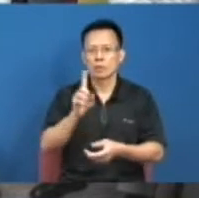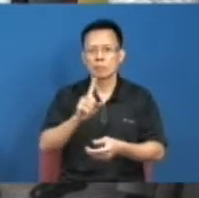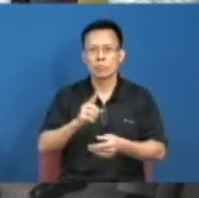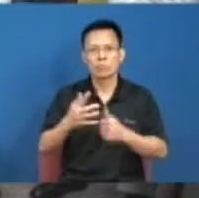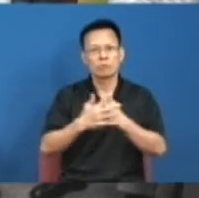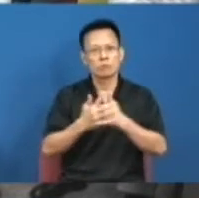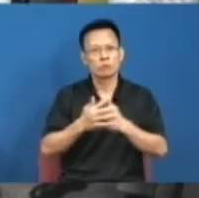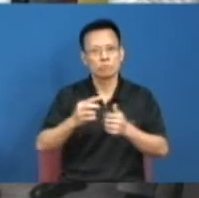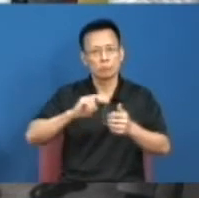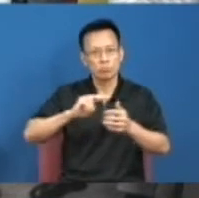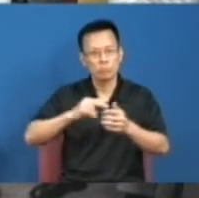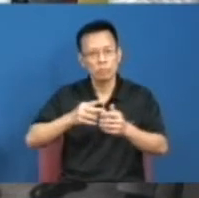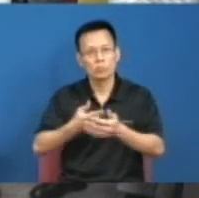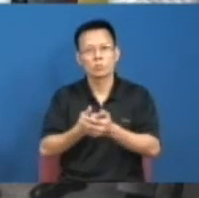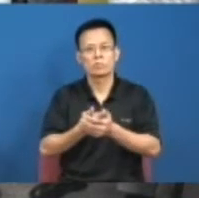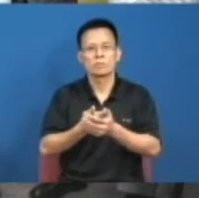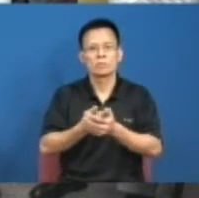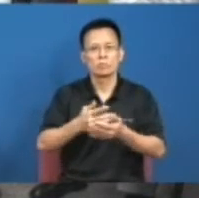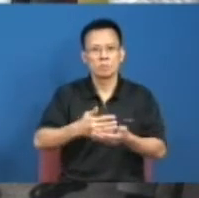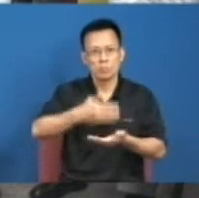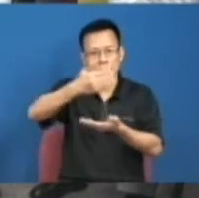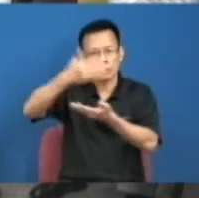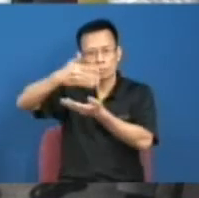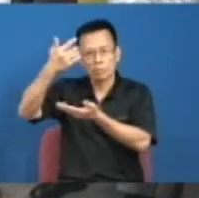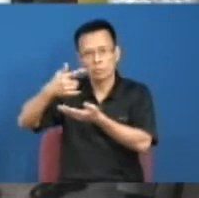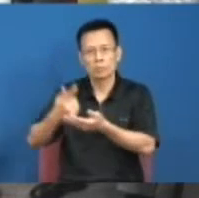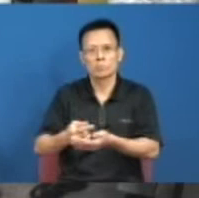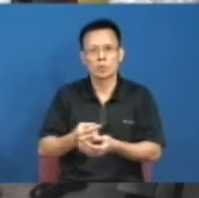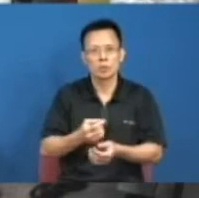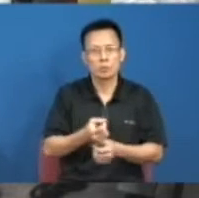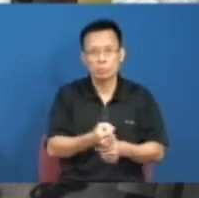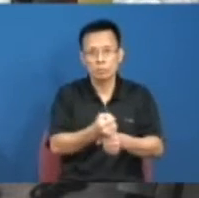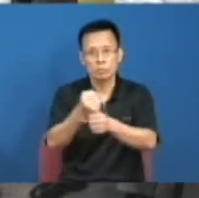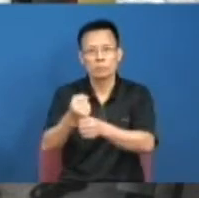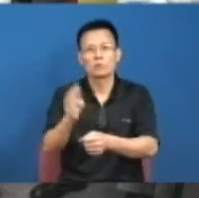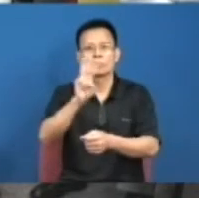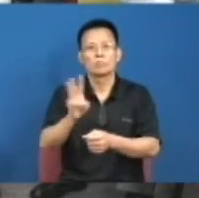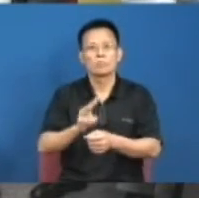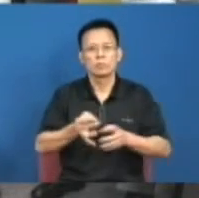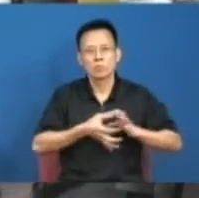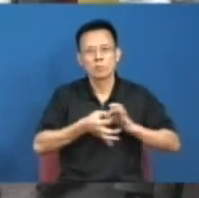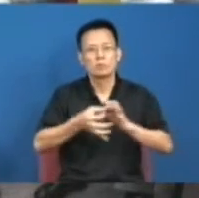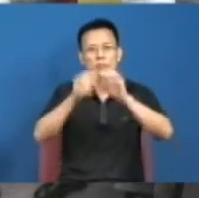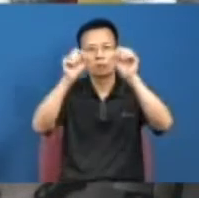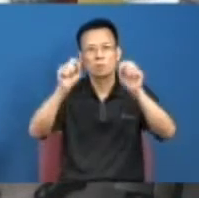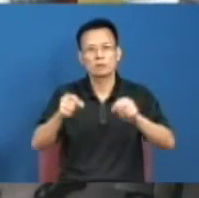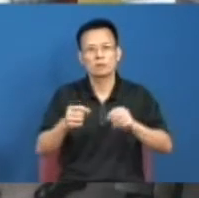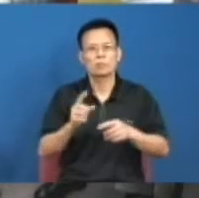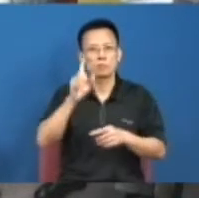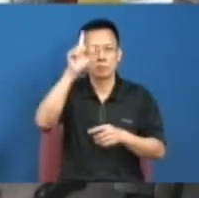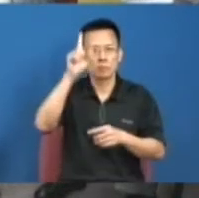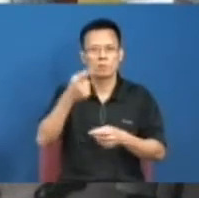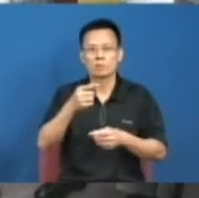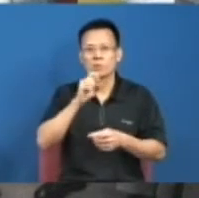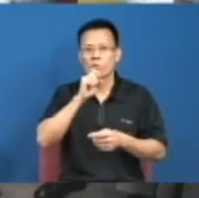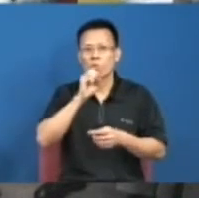我們一些屋苑的一些消防水啊，各方面的關注的問題啦。再上一集咧，我哋都要講到調解